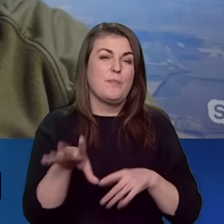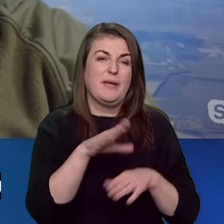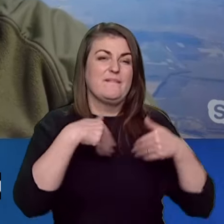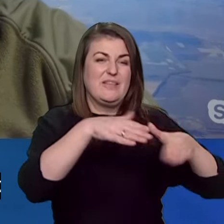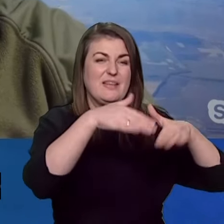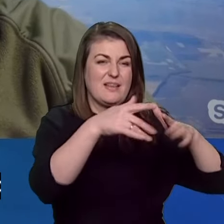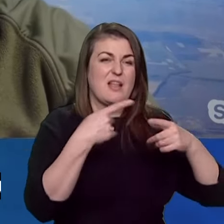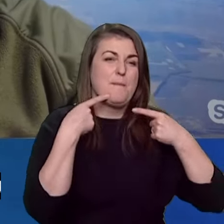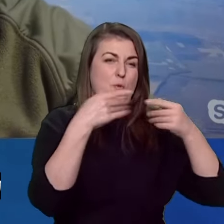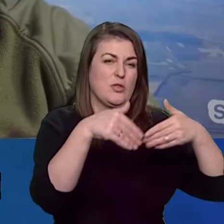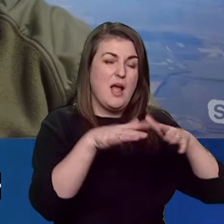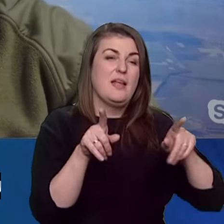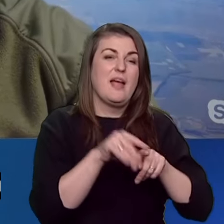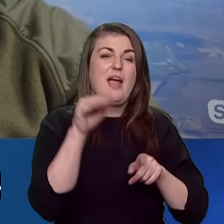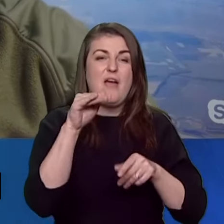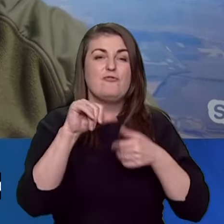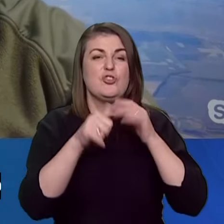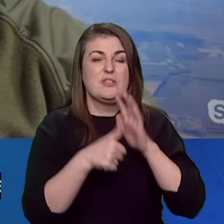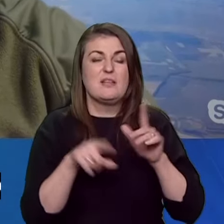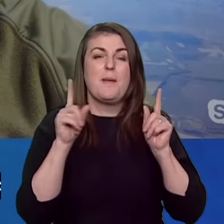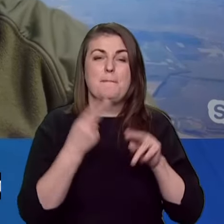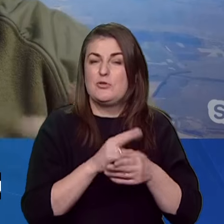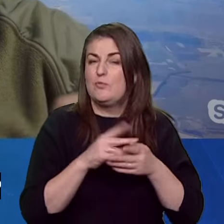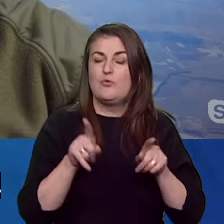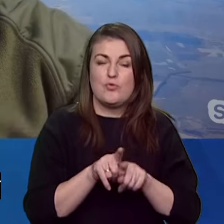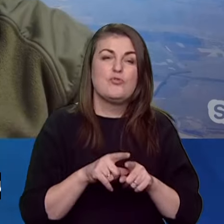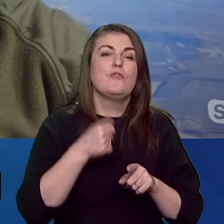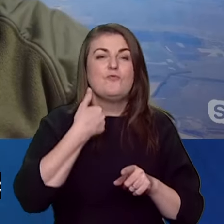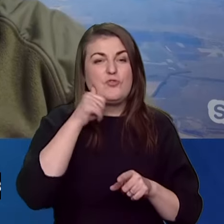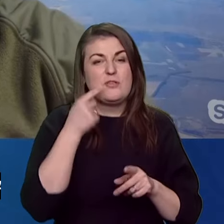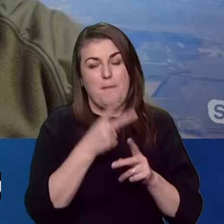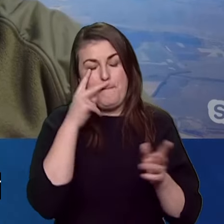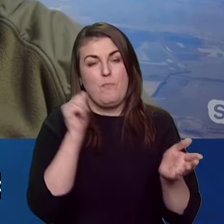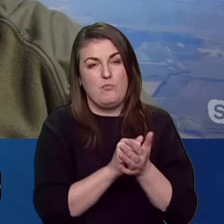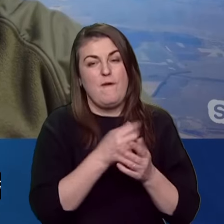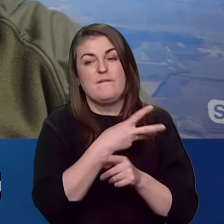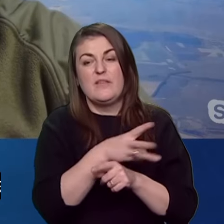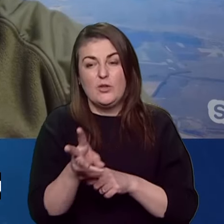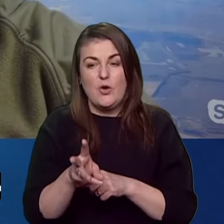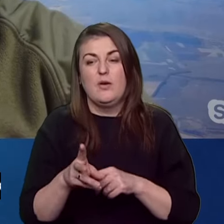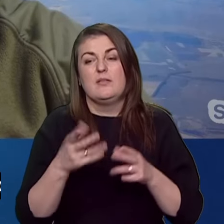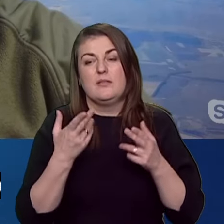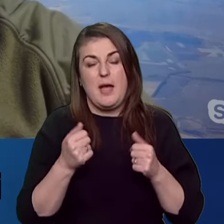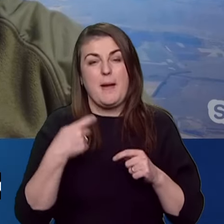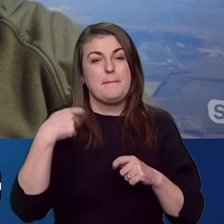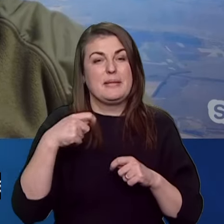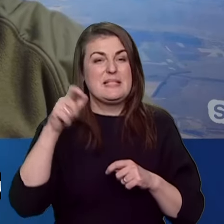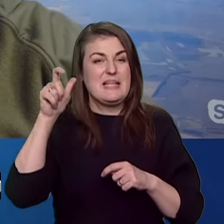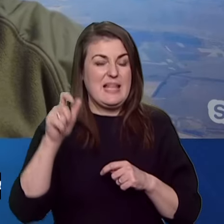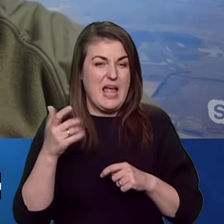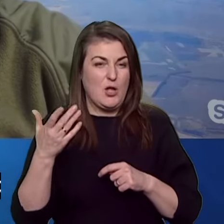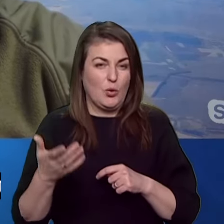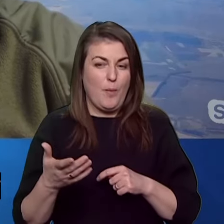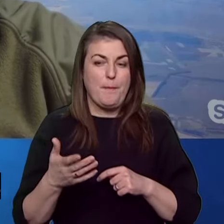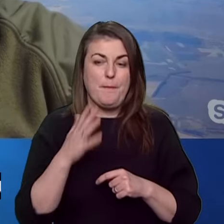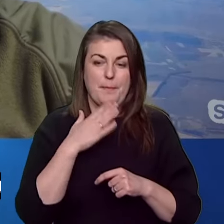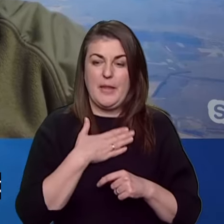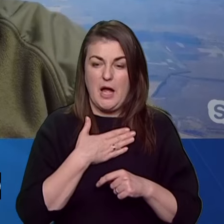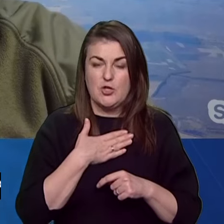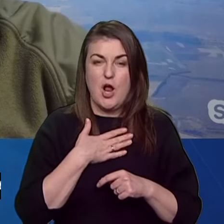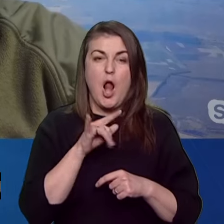відігнати подалі. Ну і літак F-16, безумовно, теж вчора було опубліковано відео так президентом про роботу